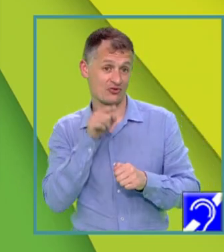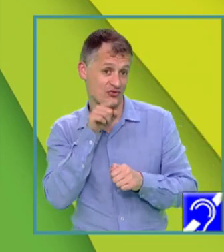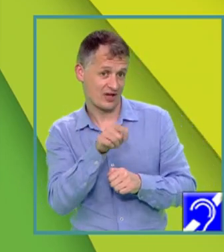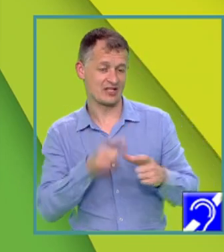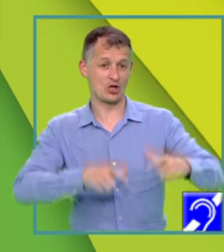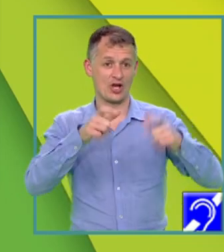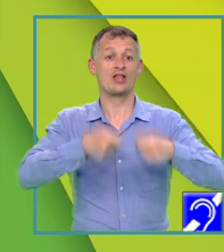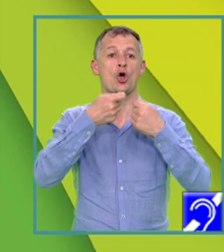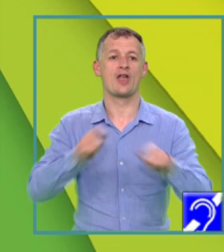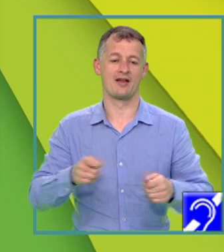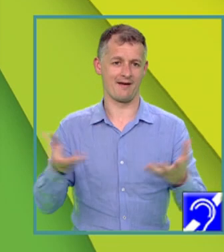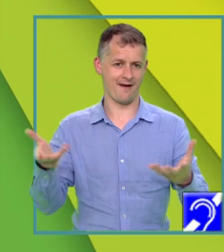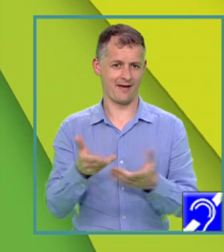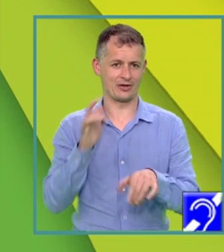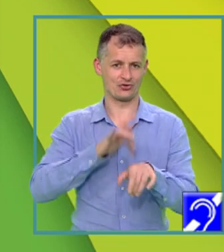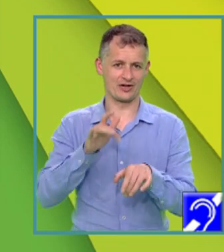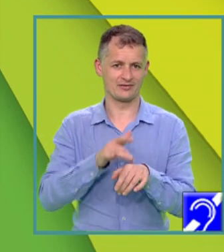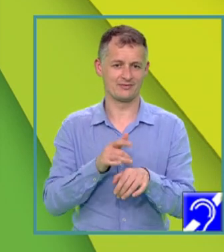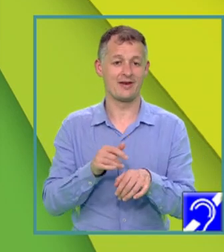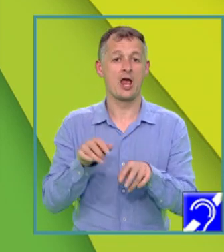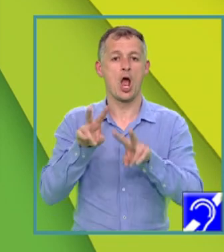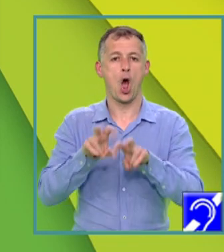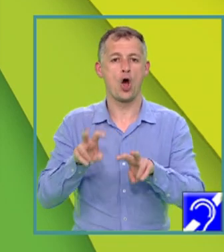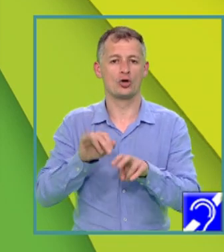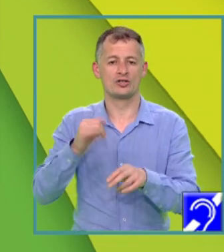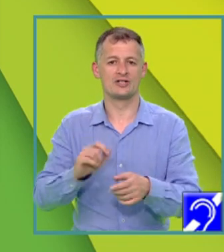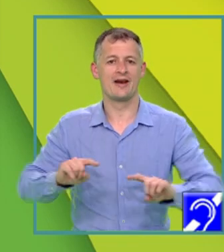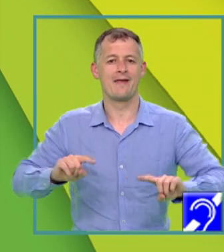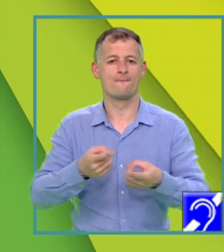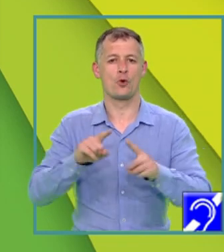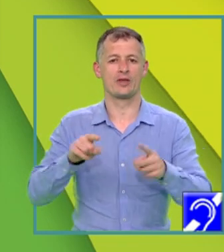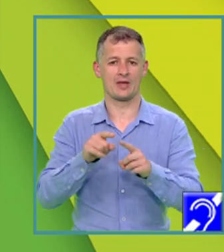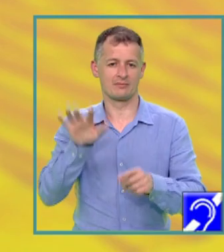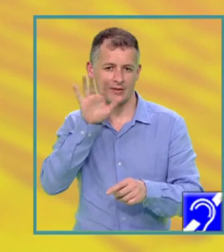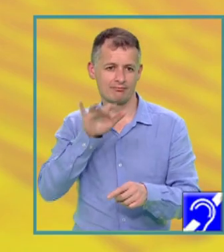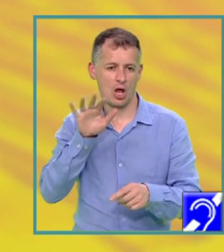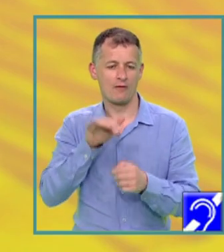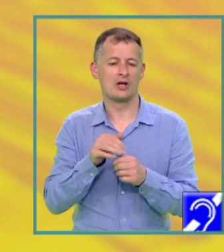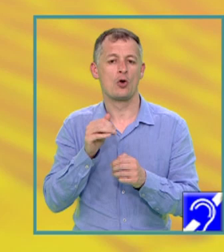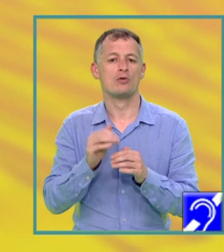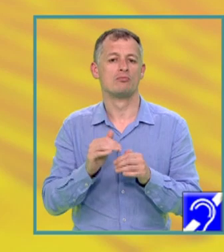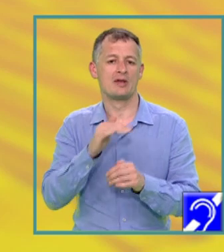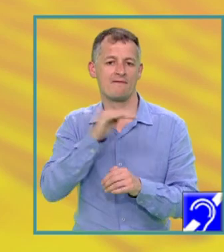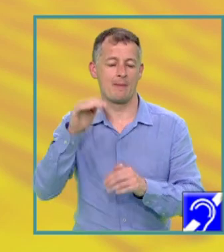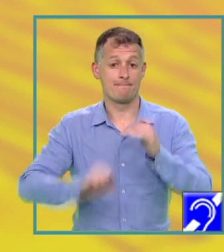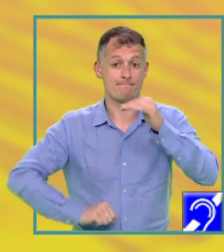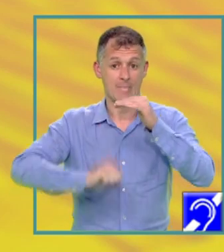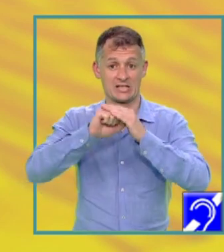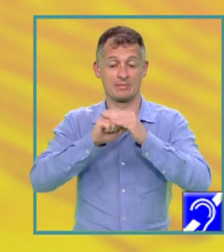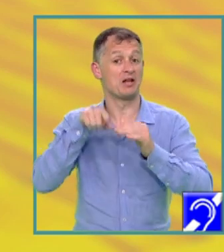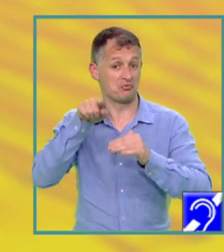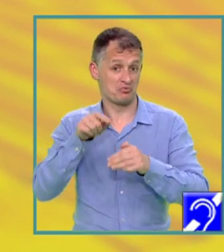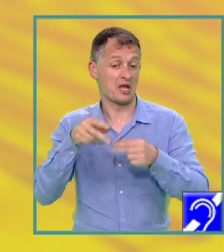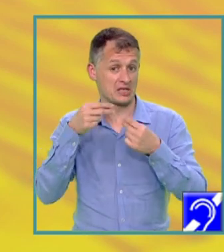instituție totală care încearcă să ne controleze și să ne influențeze la un nivel maximal. Un exemplu în această direcție